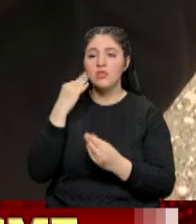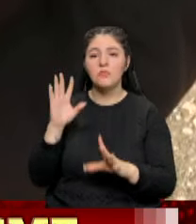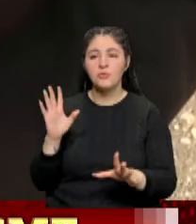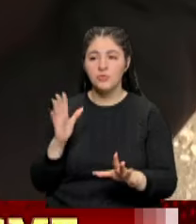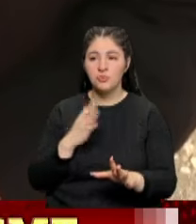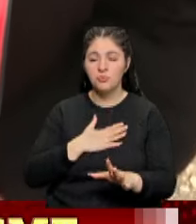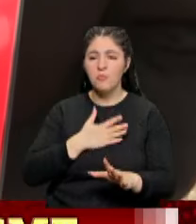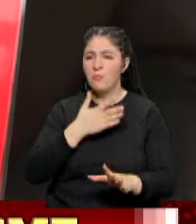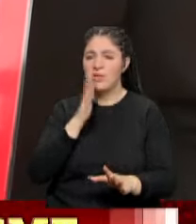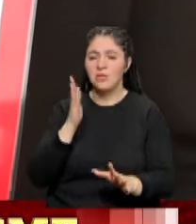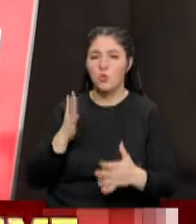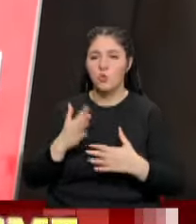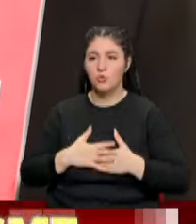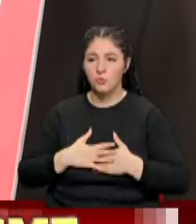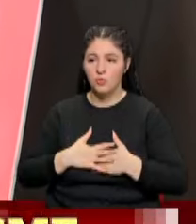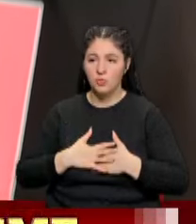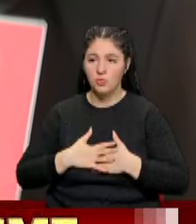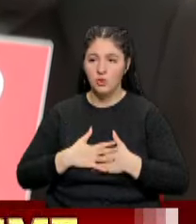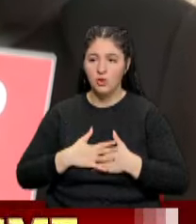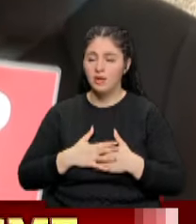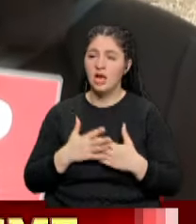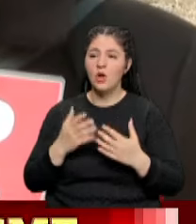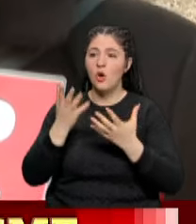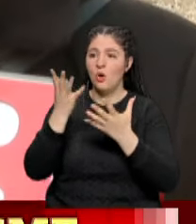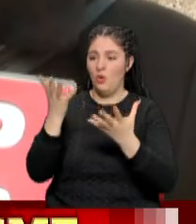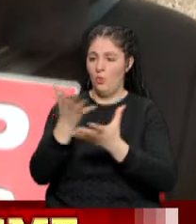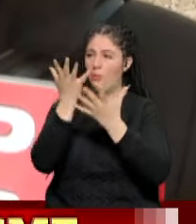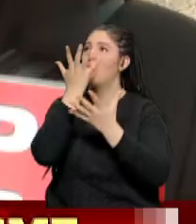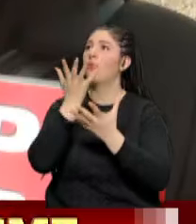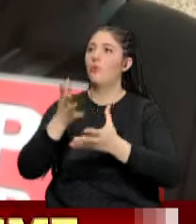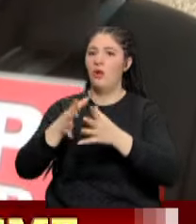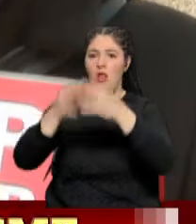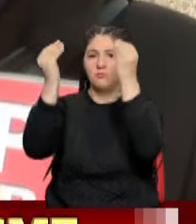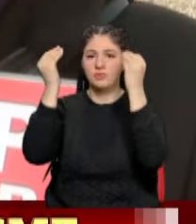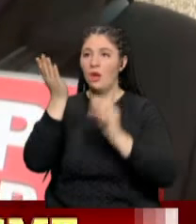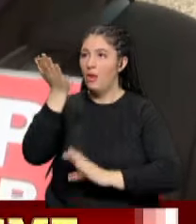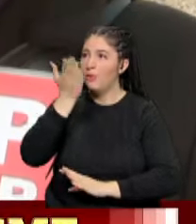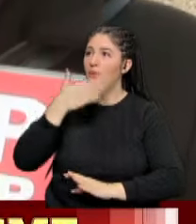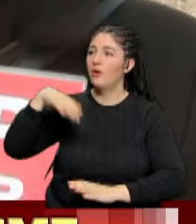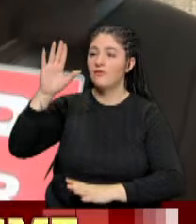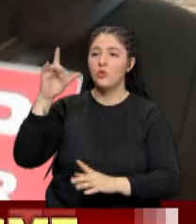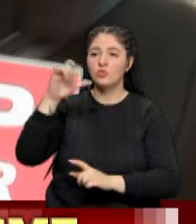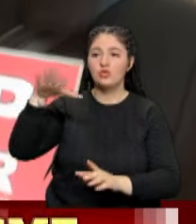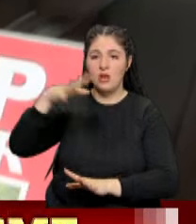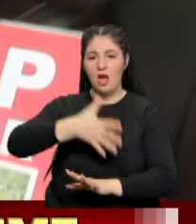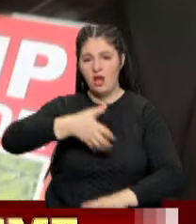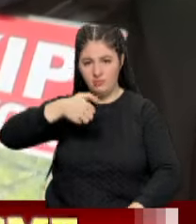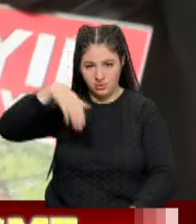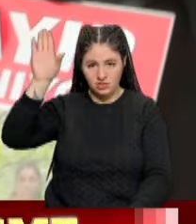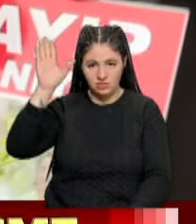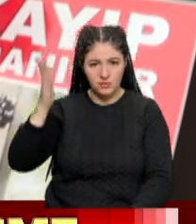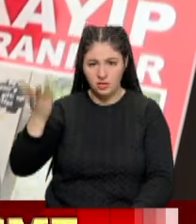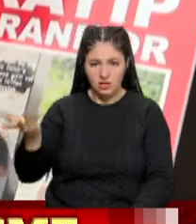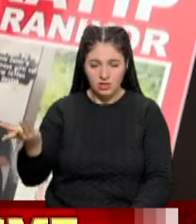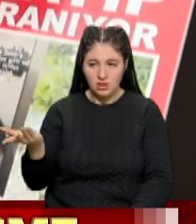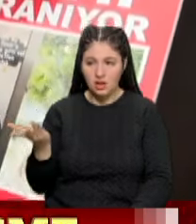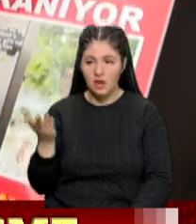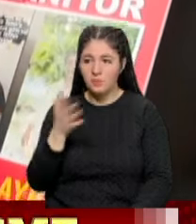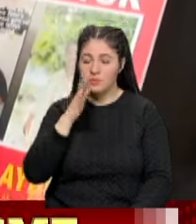anlamıyorum. Bilemiyorum. Buhar oldu uçtu sanki. Veya uzaylılar götürdü sanki.